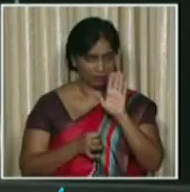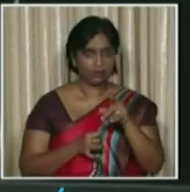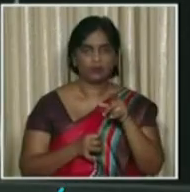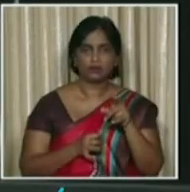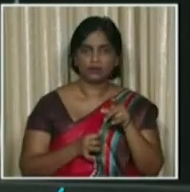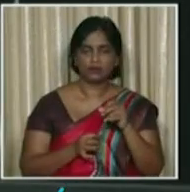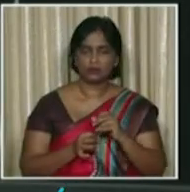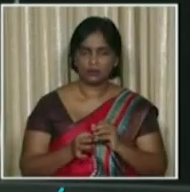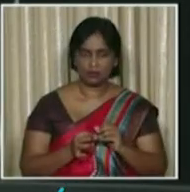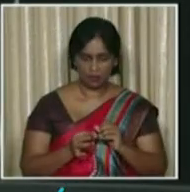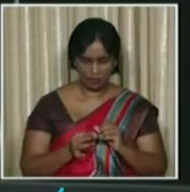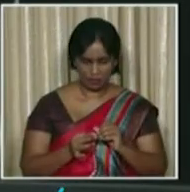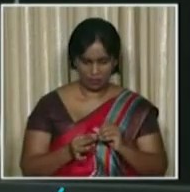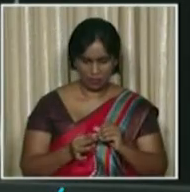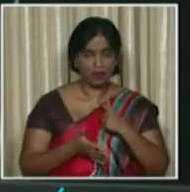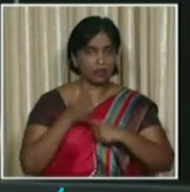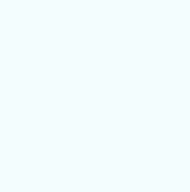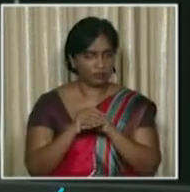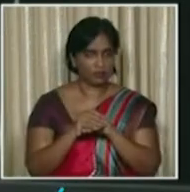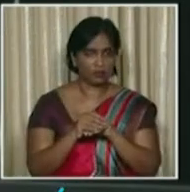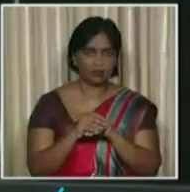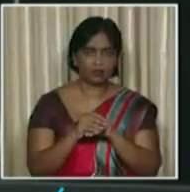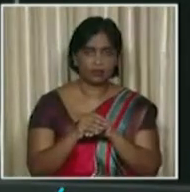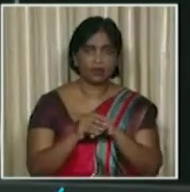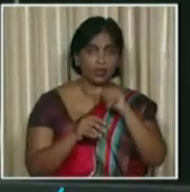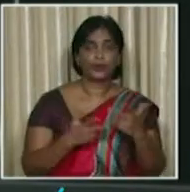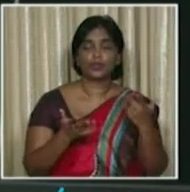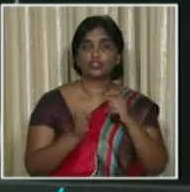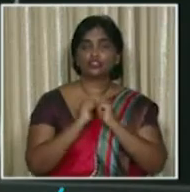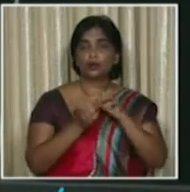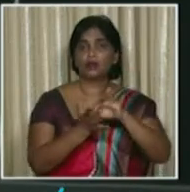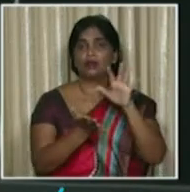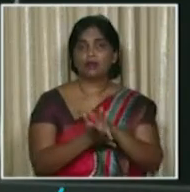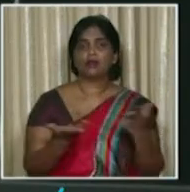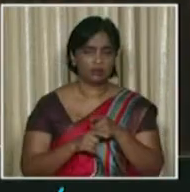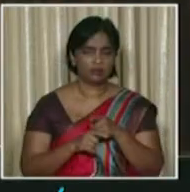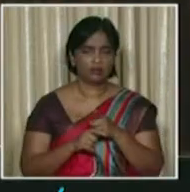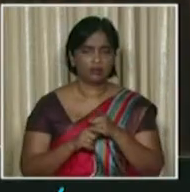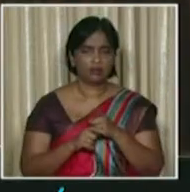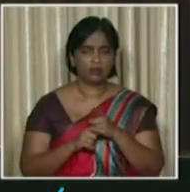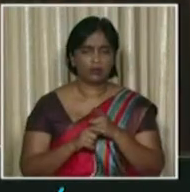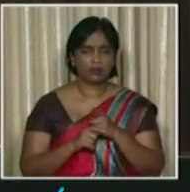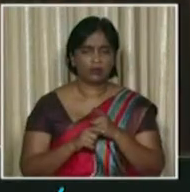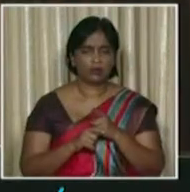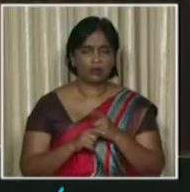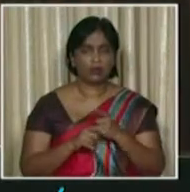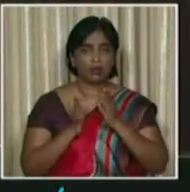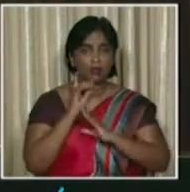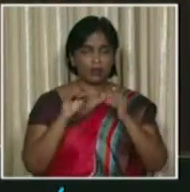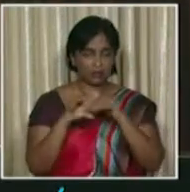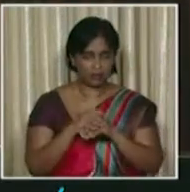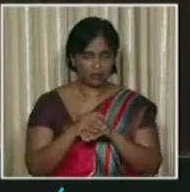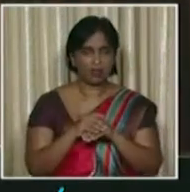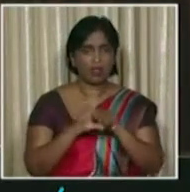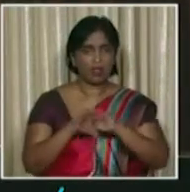නිසා මැතිවරණයට ඉදිරිපත් වෙලා තියෙනවා ස්ථීර නැති වෙච්ච අය ඒගොල්ලන්ට ගැටලුවක් තියෙනවා ඔබතුමාගේ අමාත්‍යංශය යටතේ ඉන්නත්